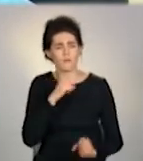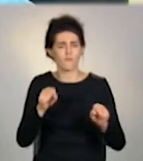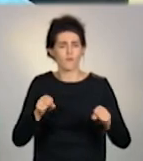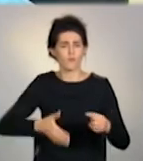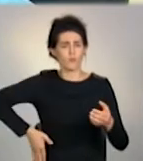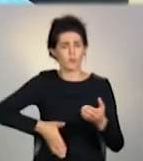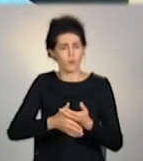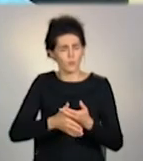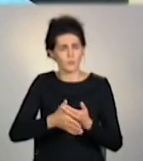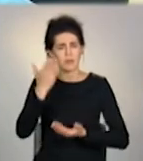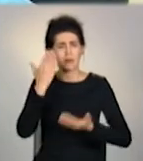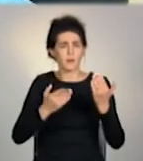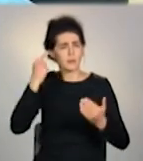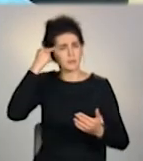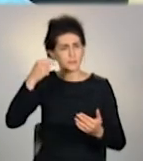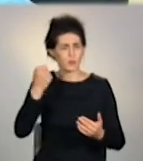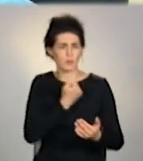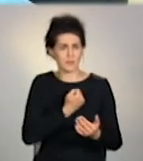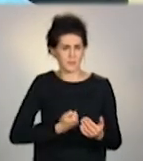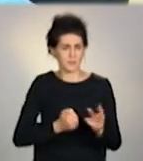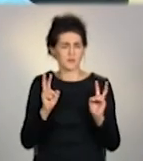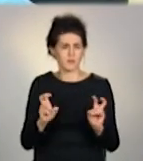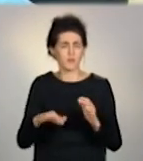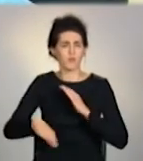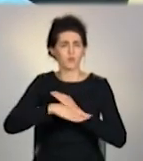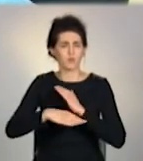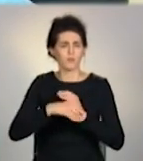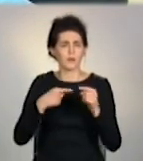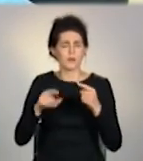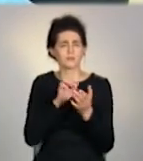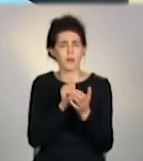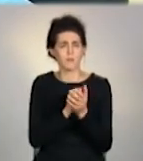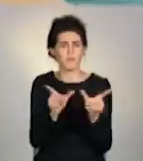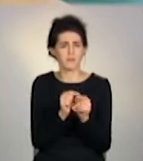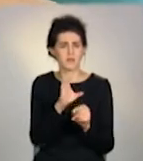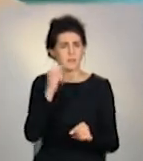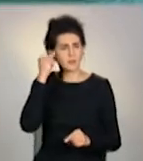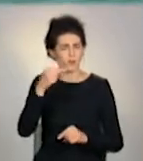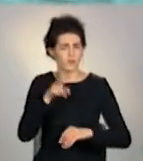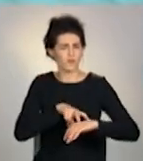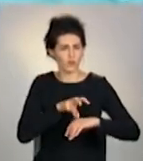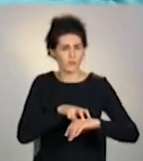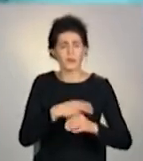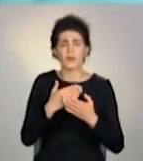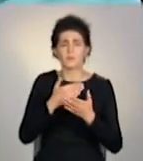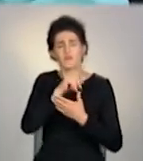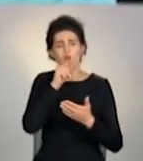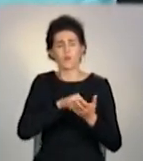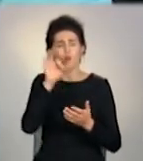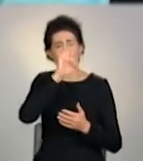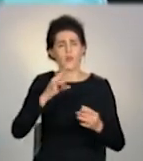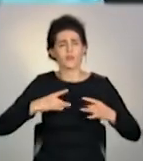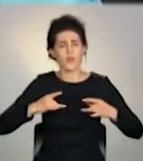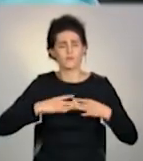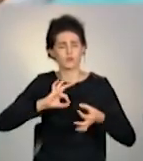помочь, или психотерапии, то есть может помогать определенное занятие с психотерапевтом. На питання щодо неврологічних